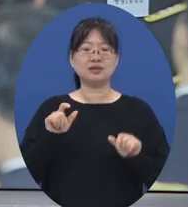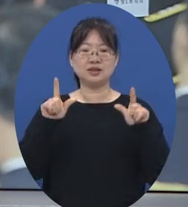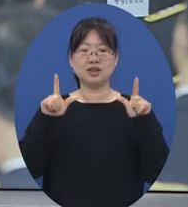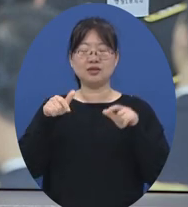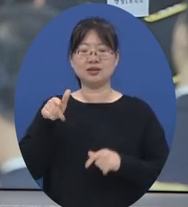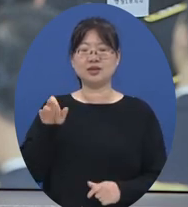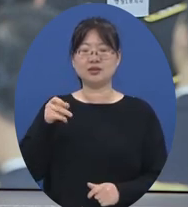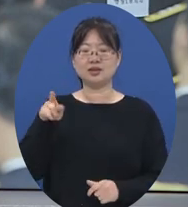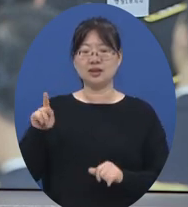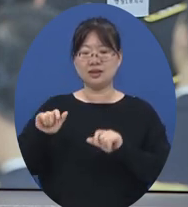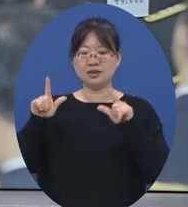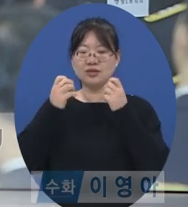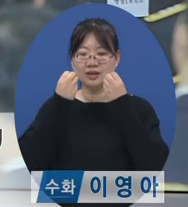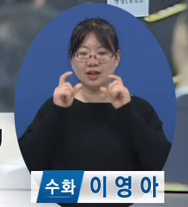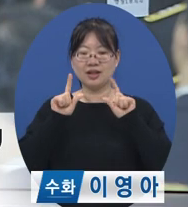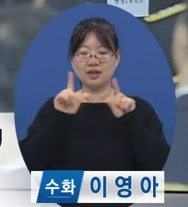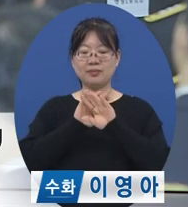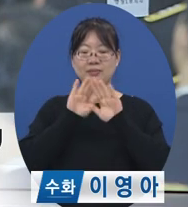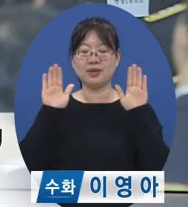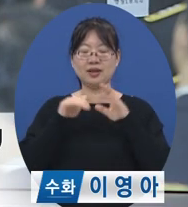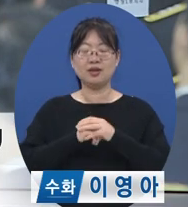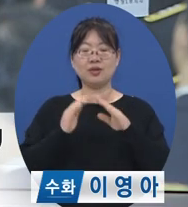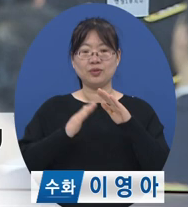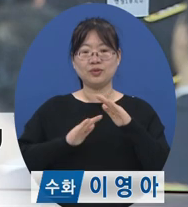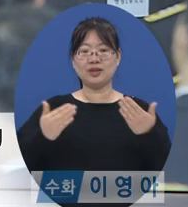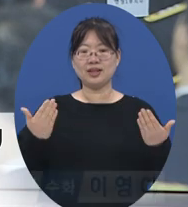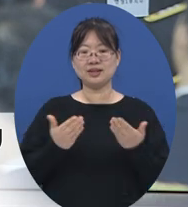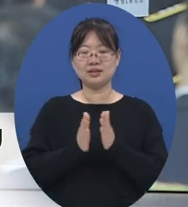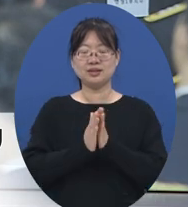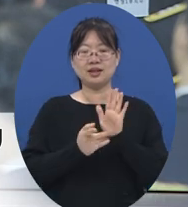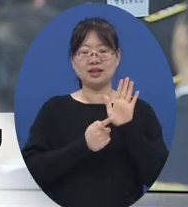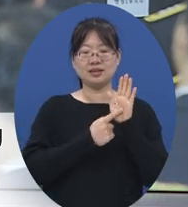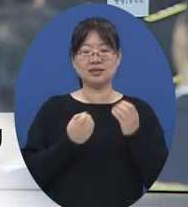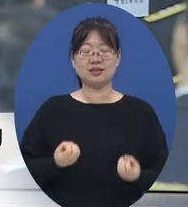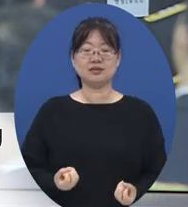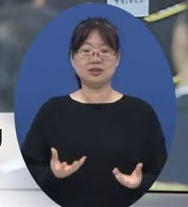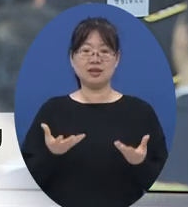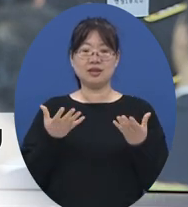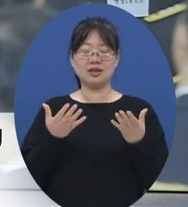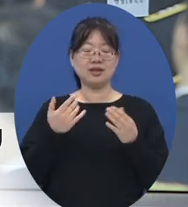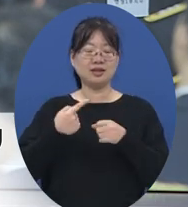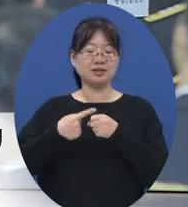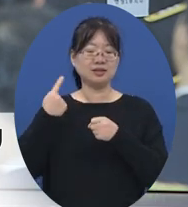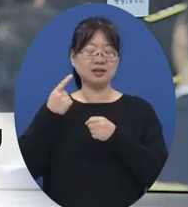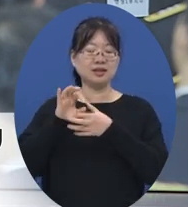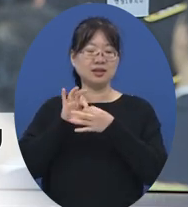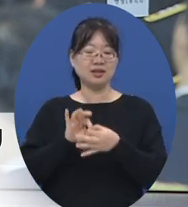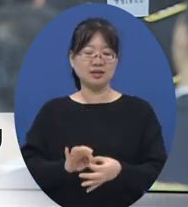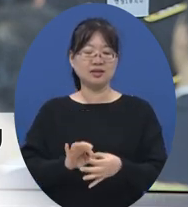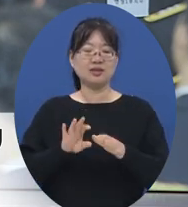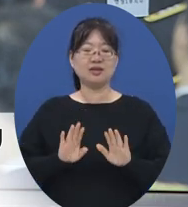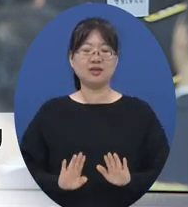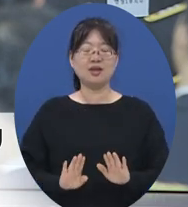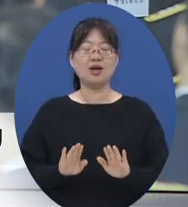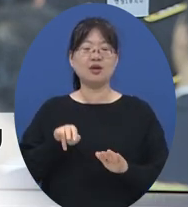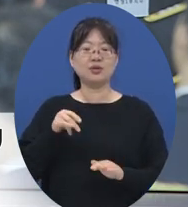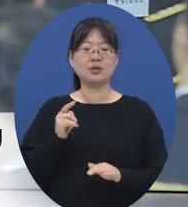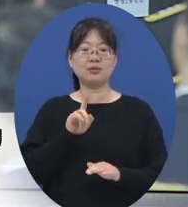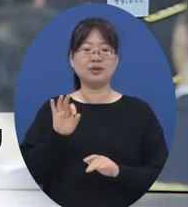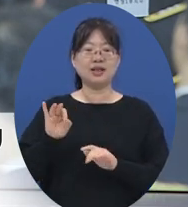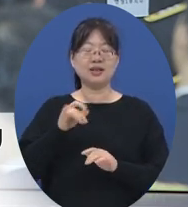2020년 경자년 새해가 밝았습니다. 공식적인 업무의 시작을 알리는 행사가 지난해에 이어 올해도 소방재난본부에서